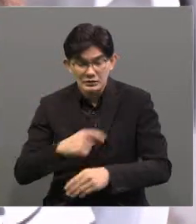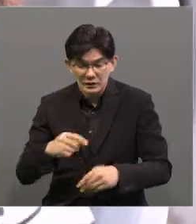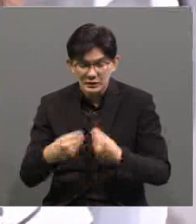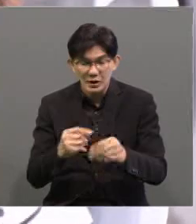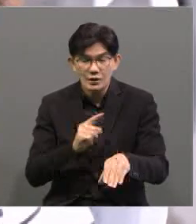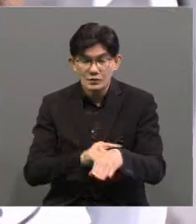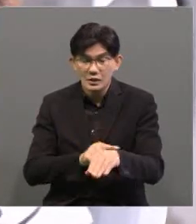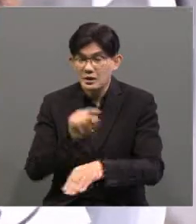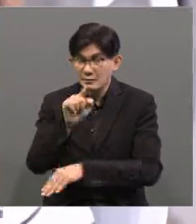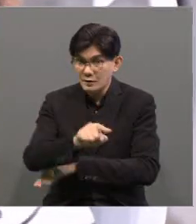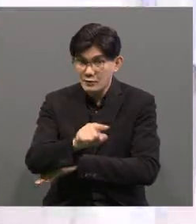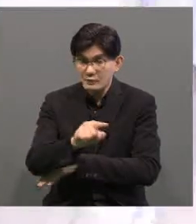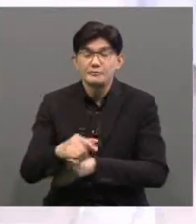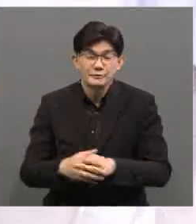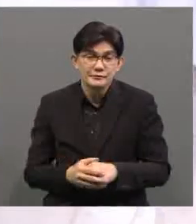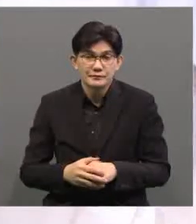ค่ะ